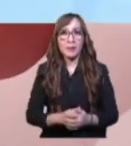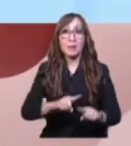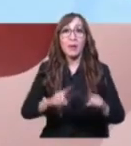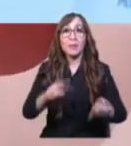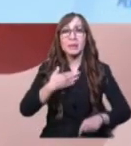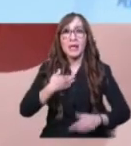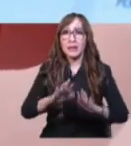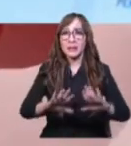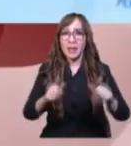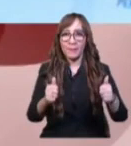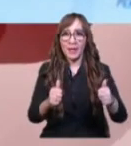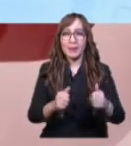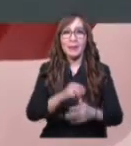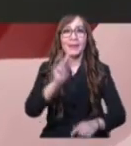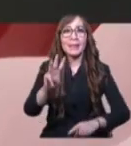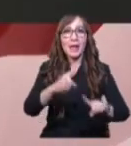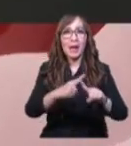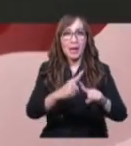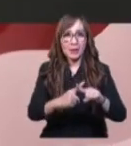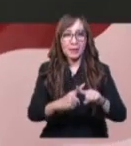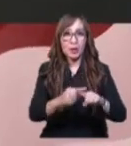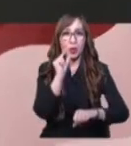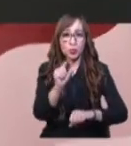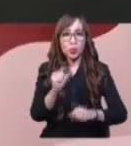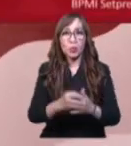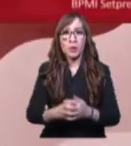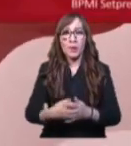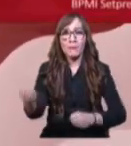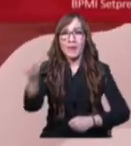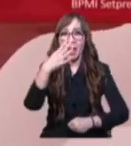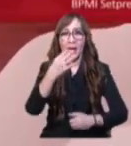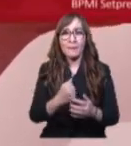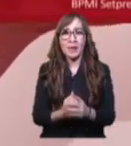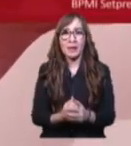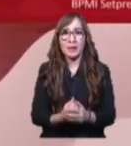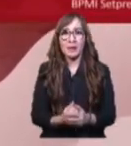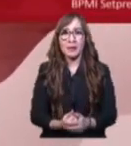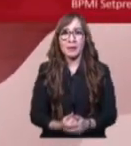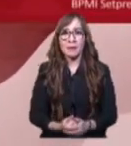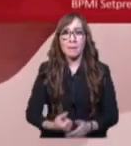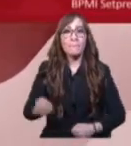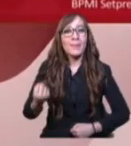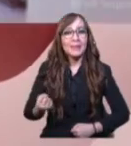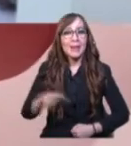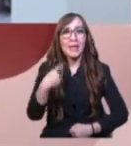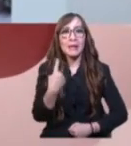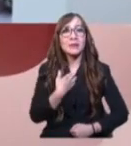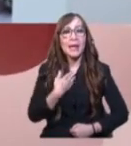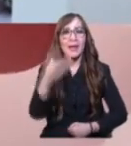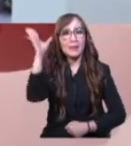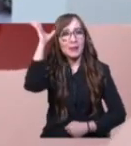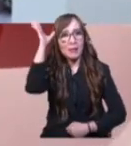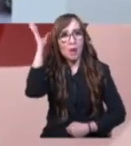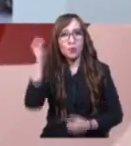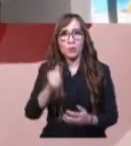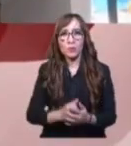siapkan kapasitasnya 3 kali lipat untuk menanggapi potensi market yang saya sendiri pun tidak tahu. Jadi